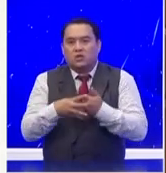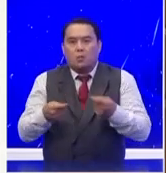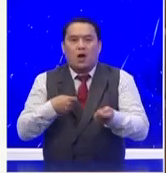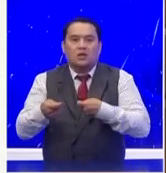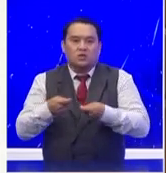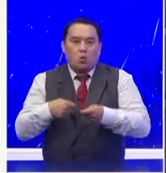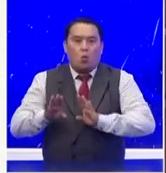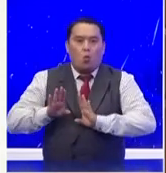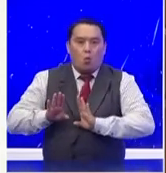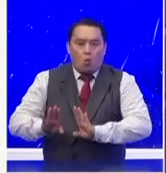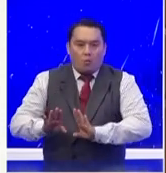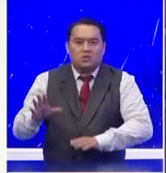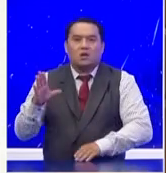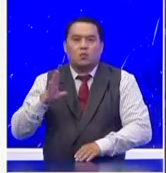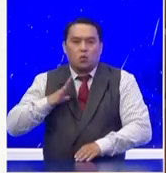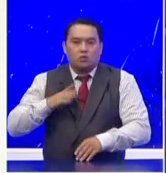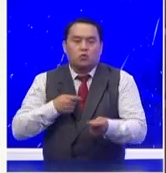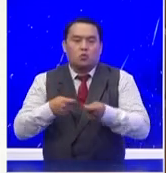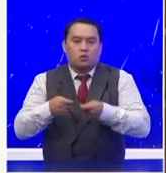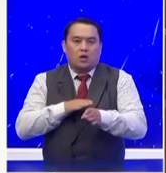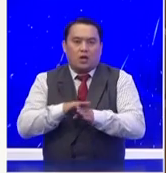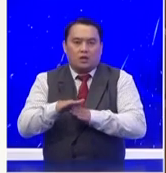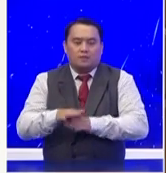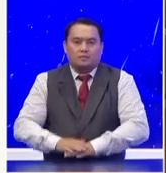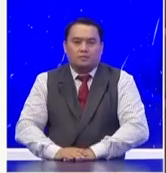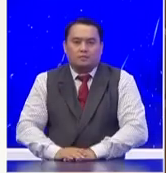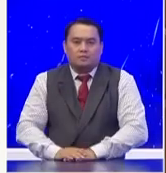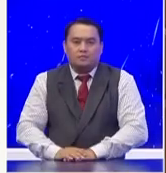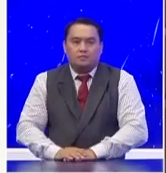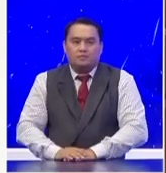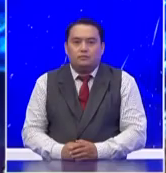қатынастары басқармасының басшысының орынбасары лауазымын атқарып келді.